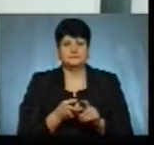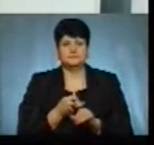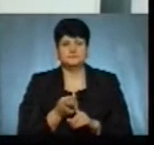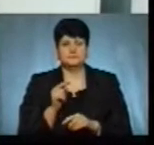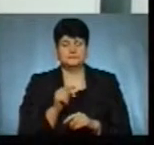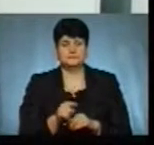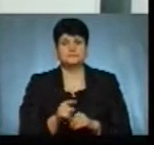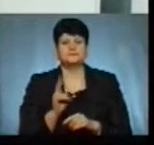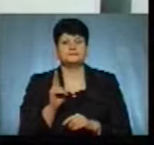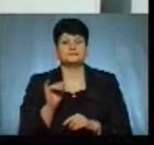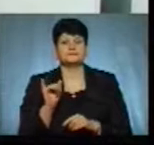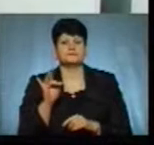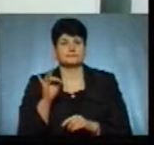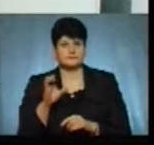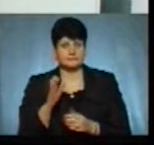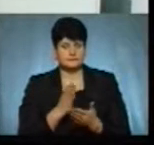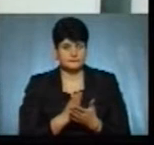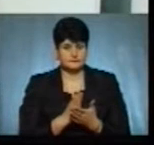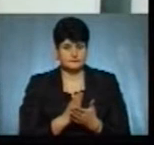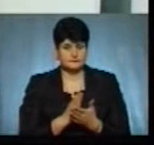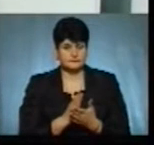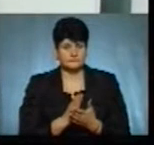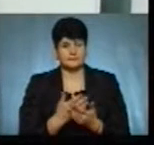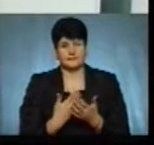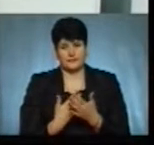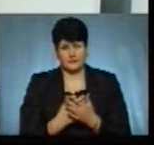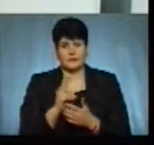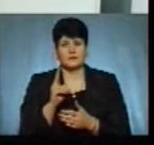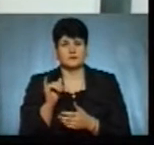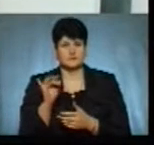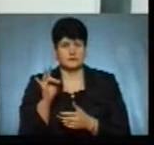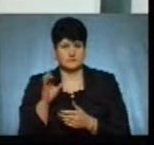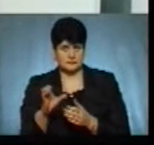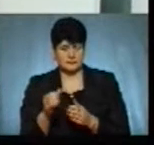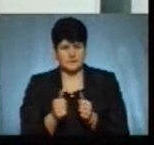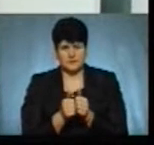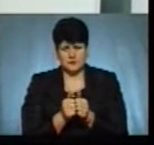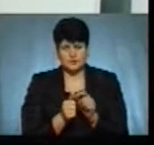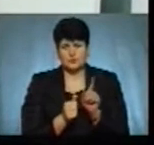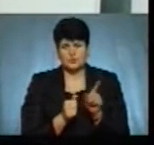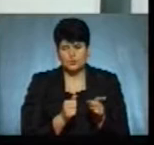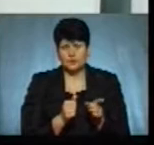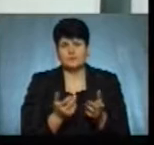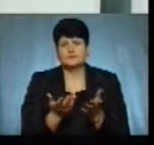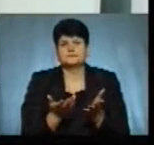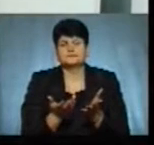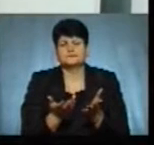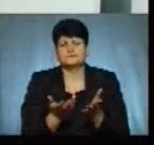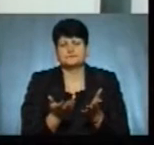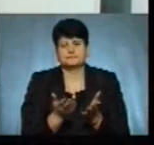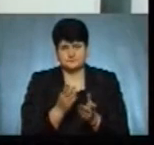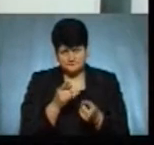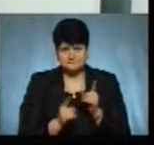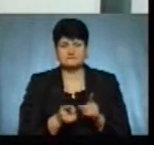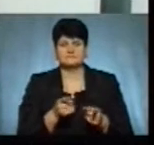курси банк поставить. Якщо курси наближені до тих курсів, які, скажімо так, є